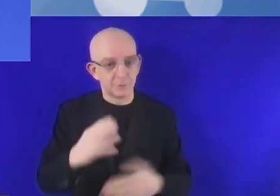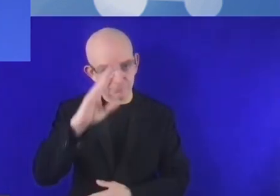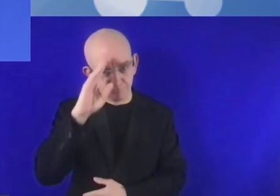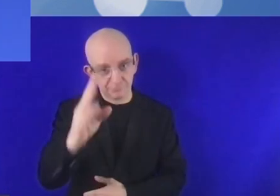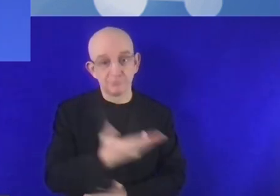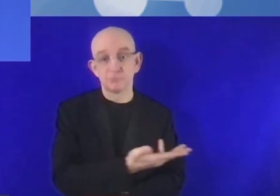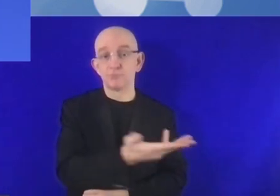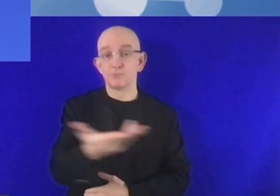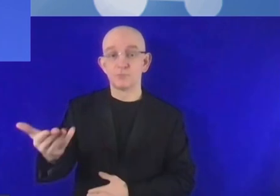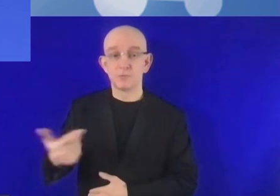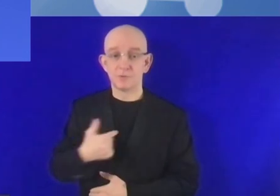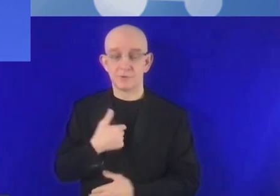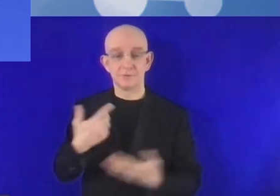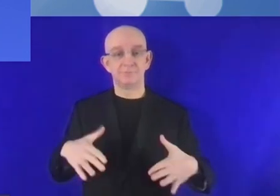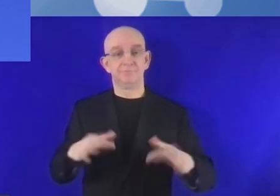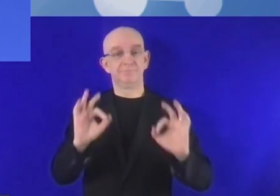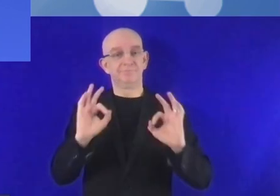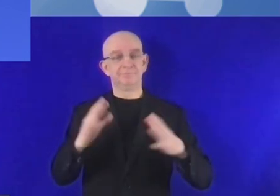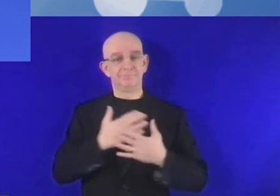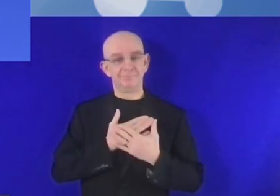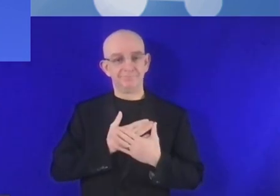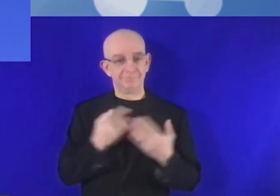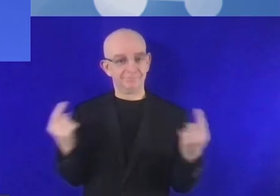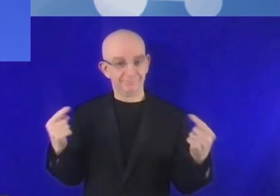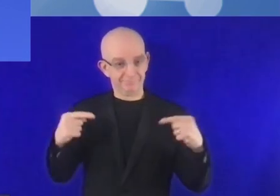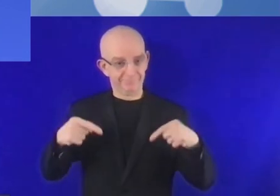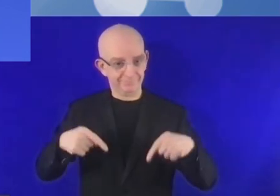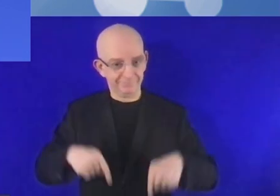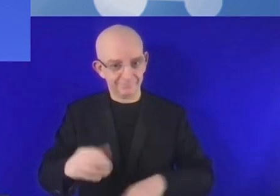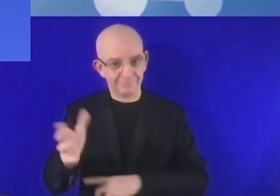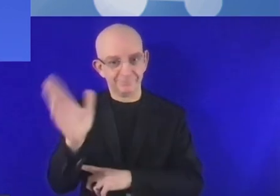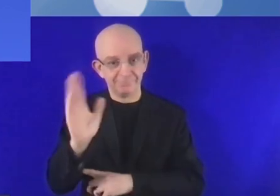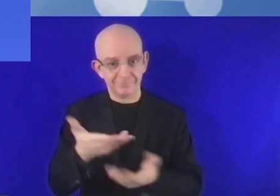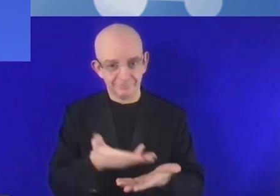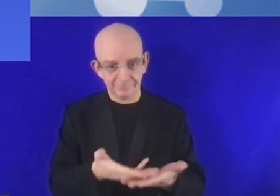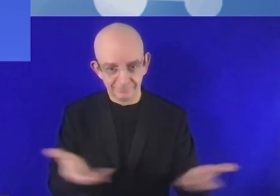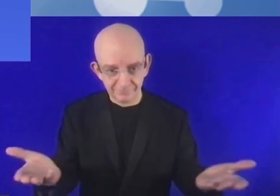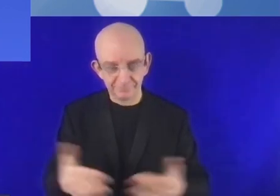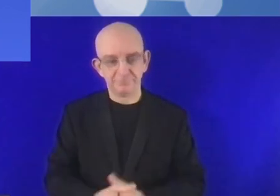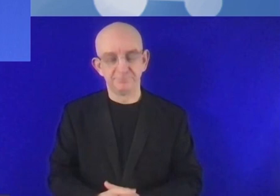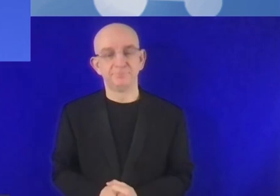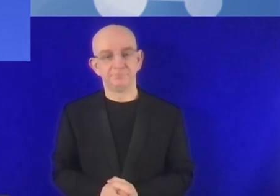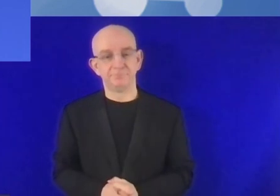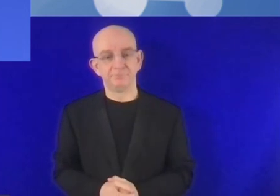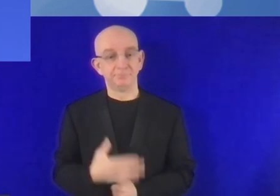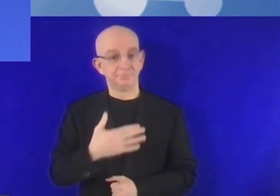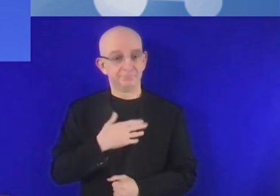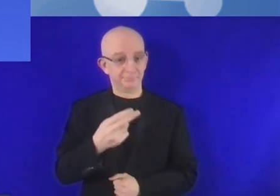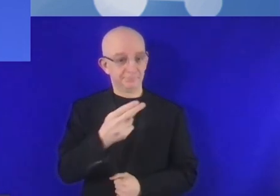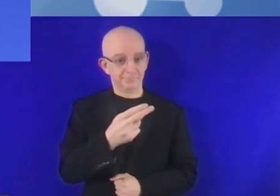To dla mnie ogromna przyjemność móc być dzisiaj z państwem. Nazywam się Anna Kosiławi